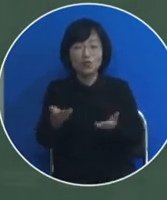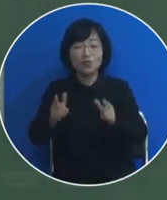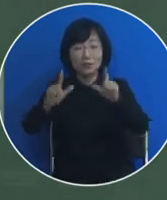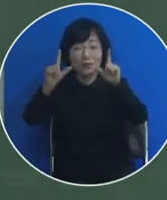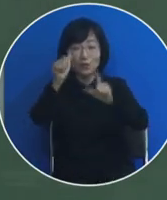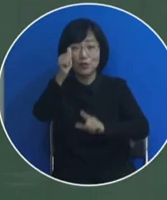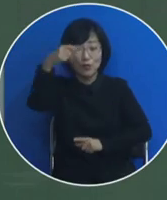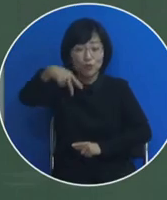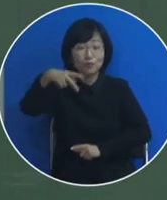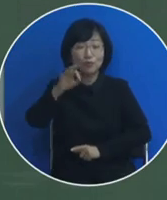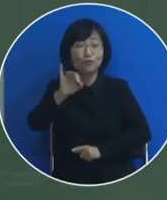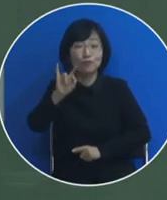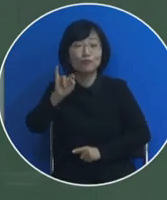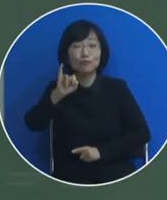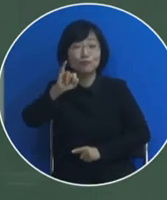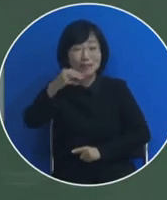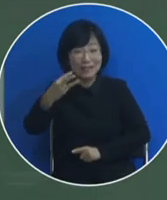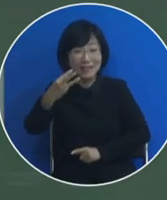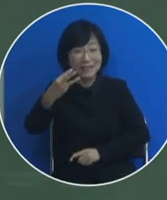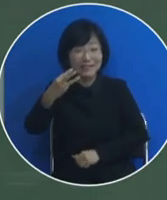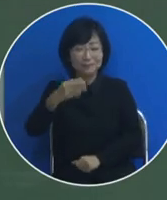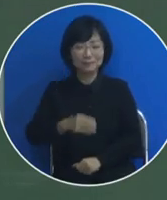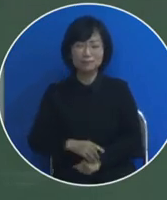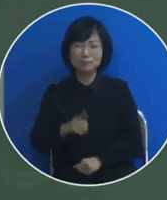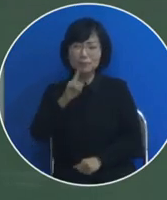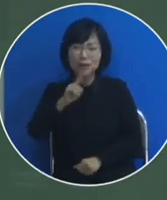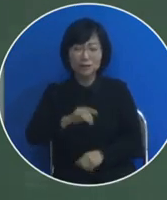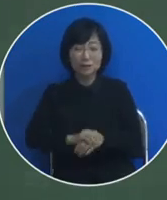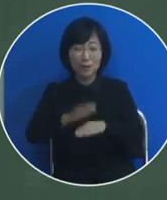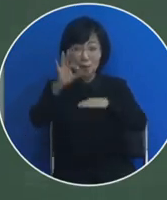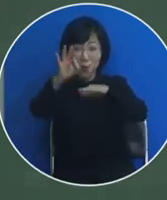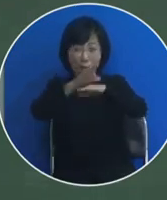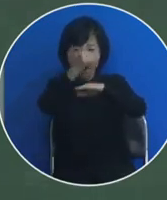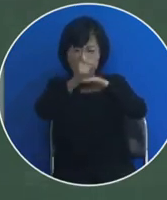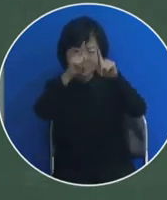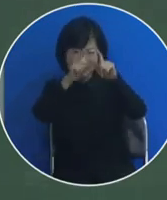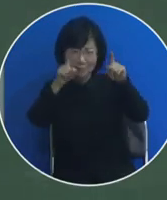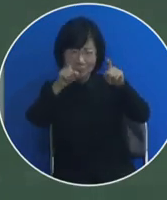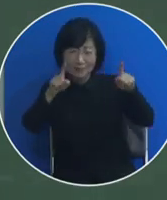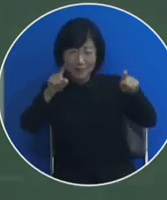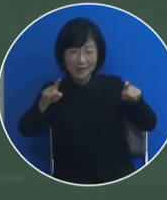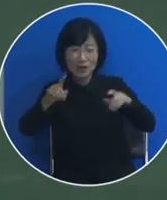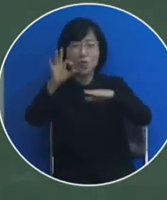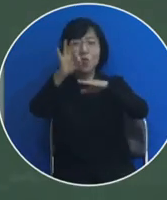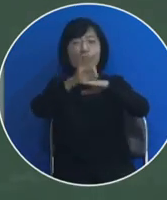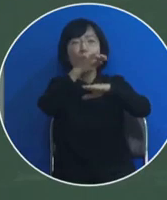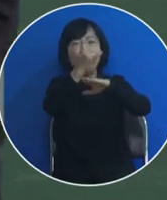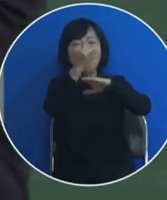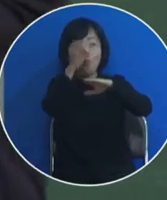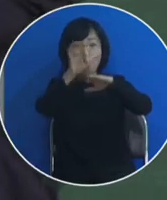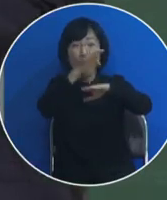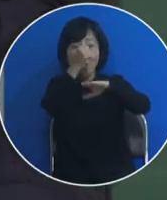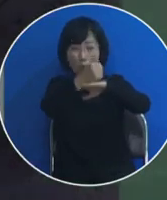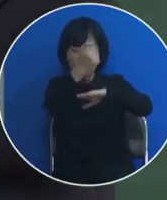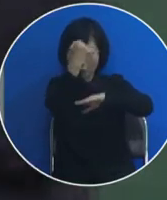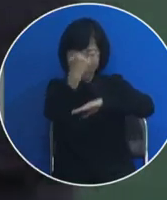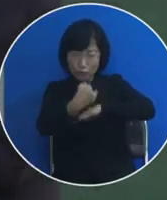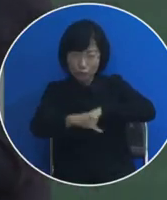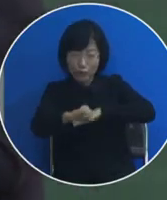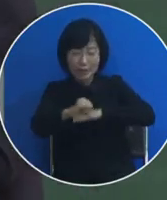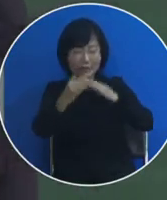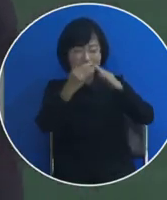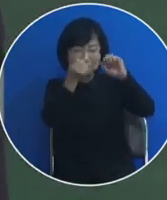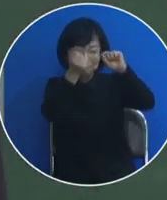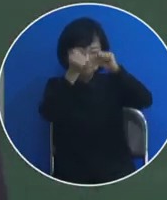이제 보니까 이 왕궁의 공주가 집 나와 돌아다니다 고생하는 거지. And if you look at the content of that movie, it's where